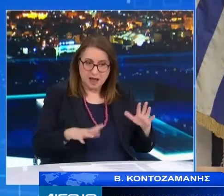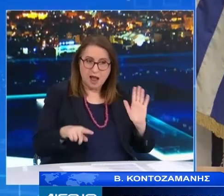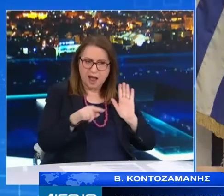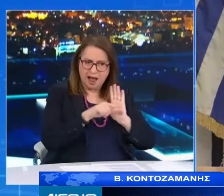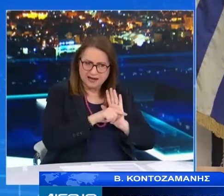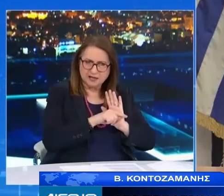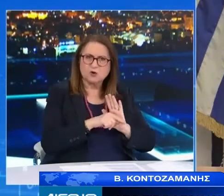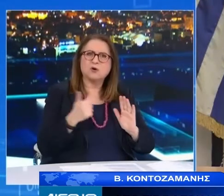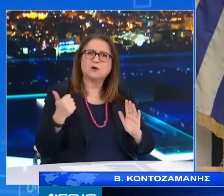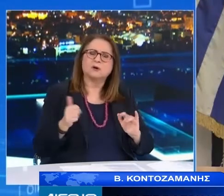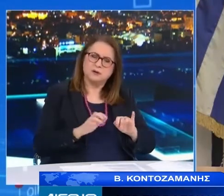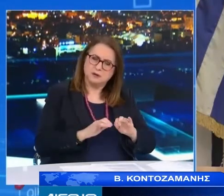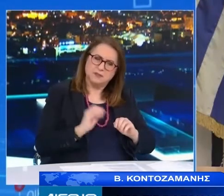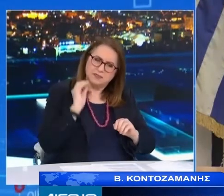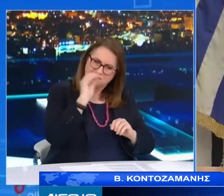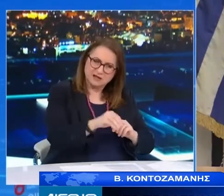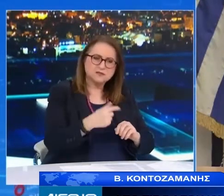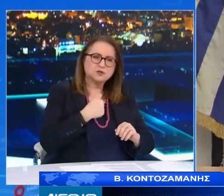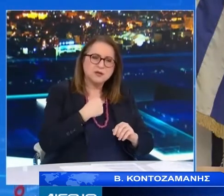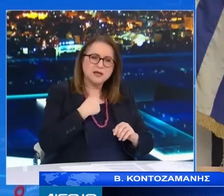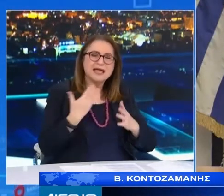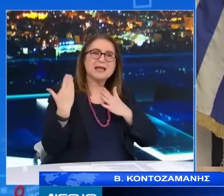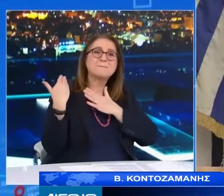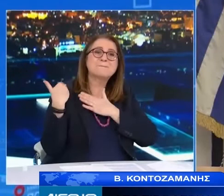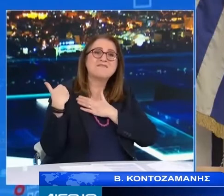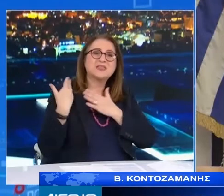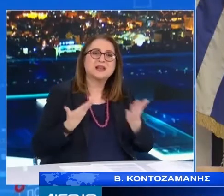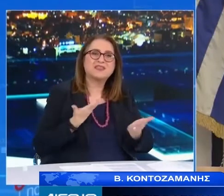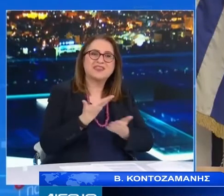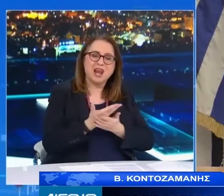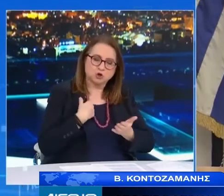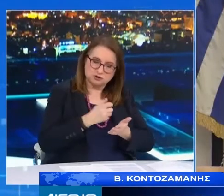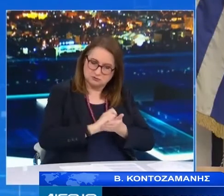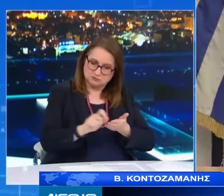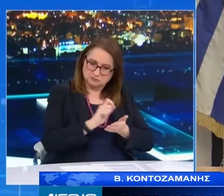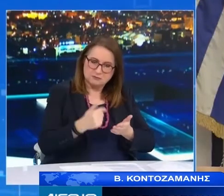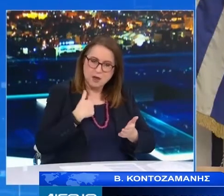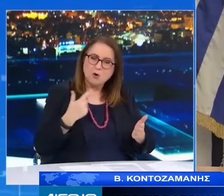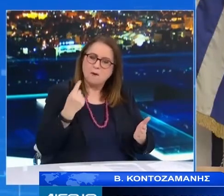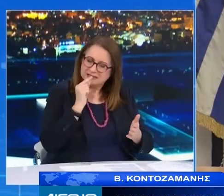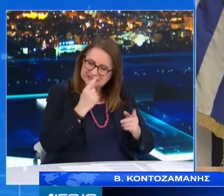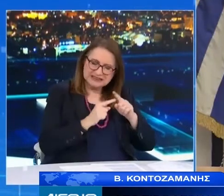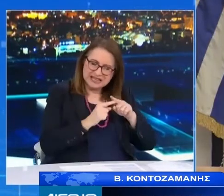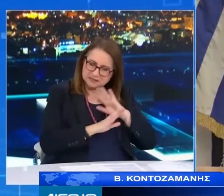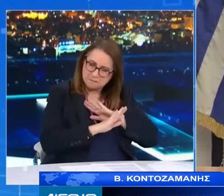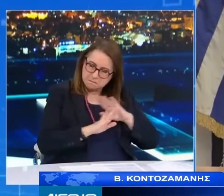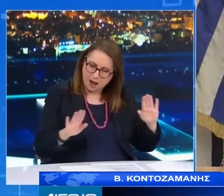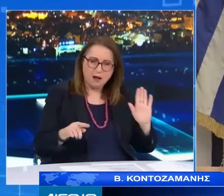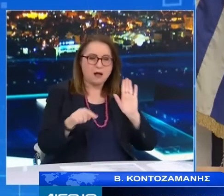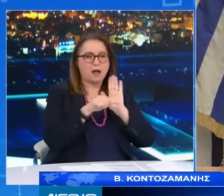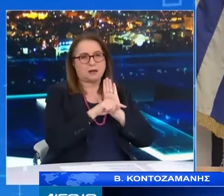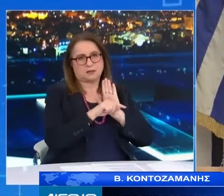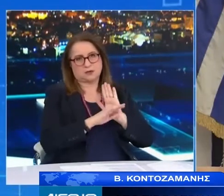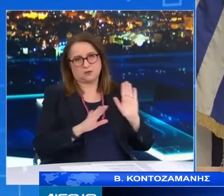δηλώνουν ότι το διενήργησαν με υπεύθυνη δήλωση. Οι μεν εργαζόμενοι και εκπαιδευτικοί για λογαριασμό